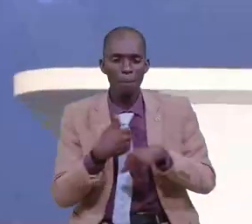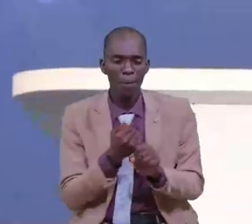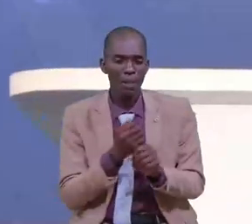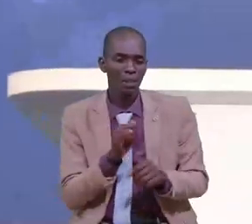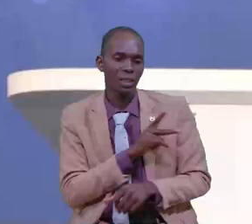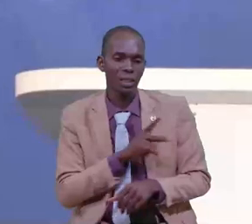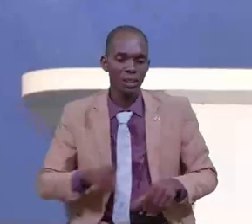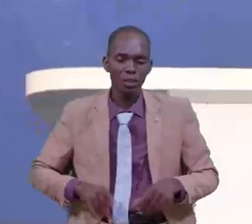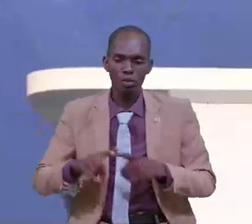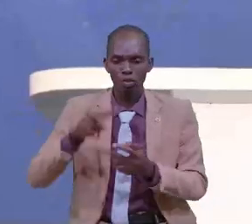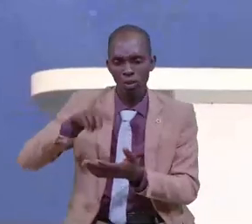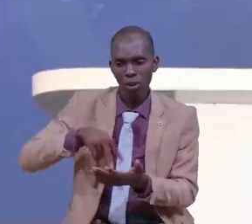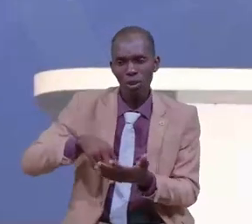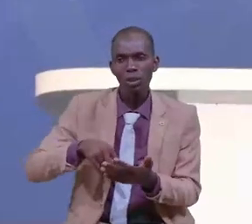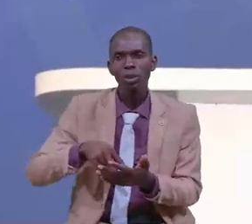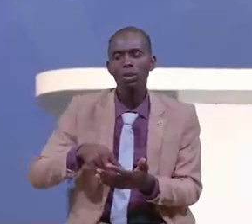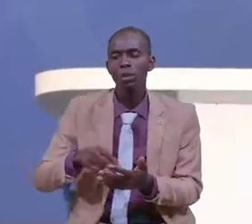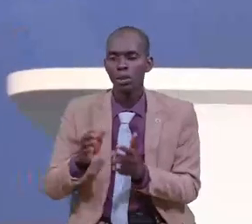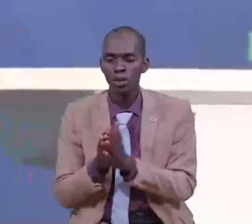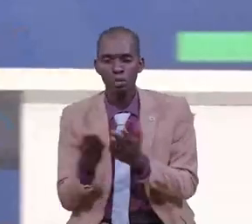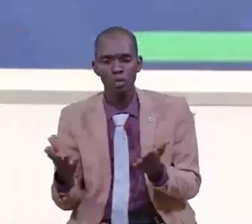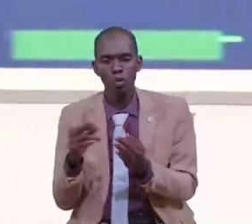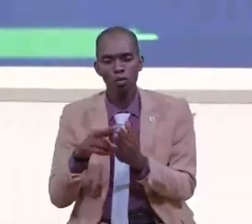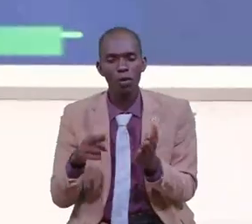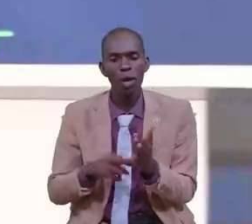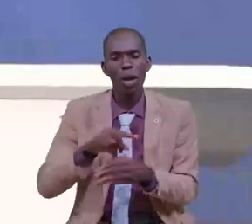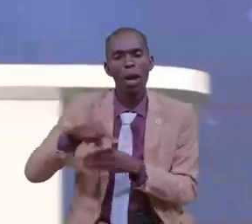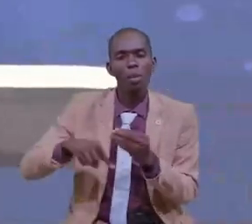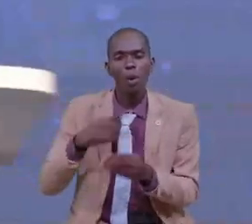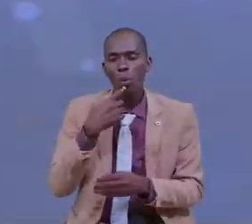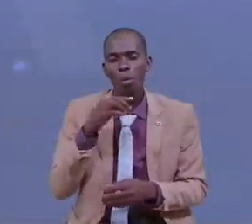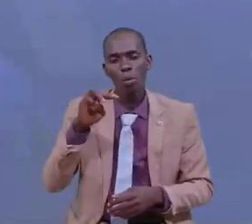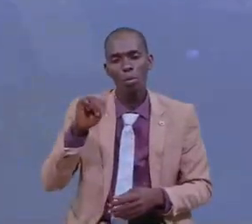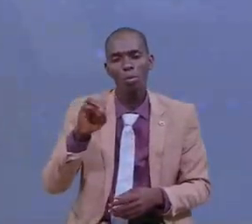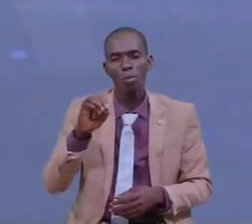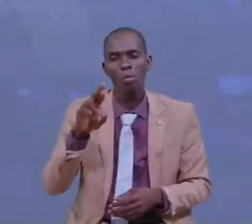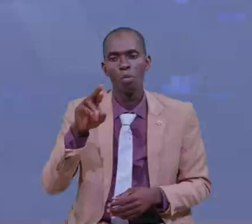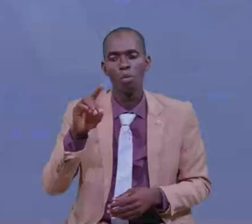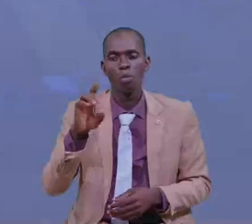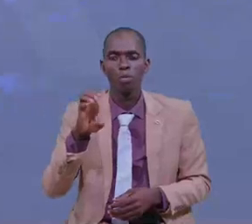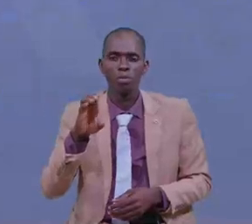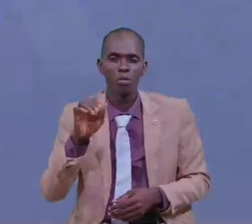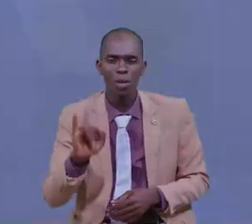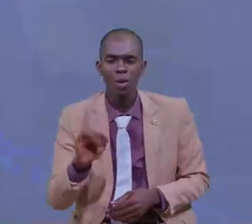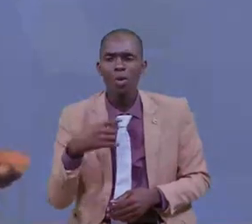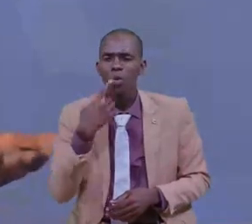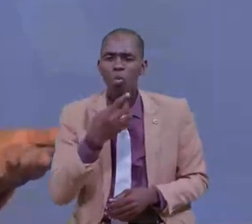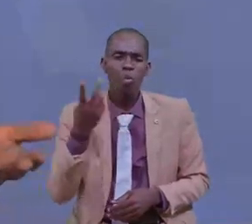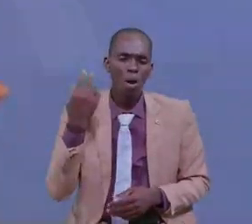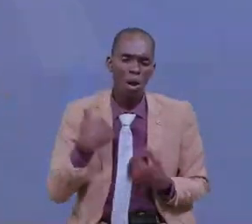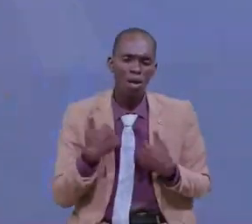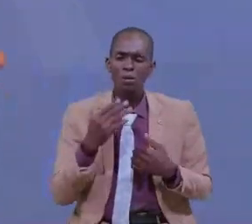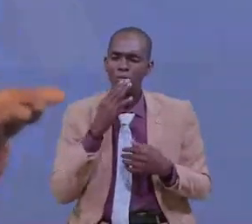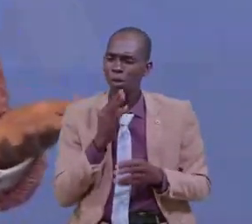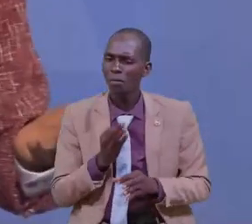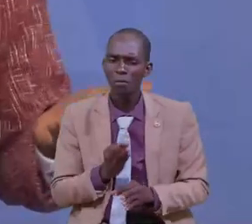fait lire ce qu'il devait lire sur Mardoché. Il a été fidèle. Il avait rapporté un